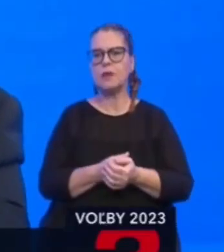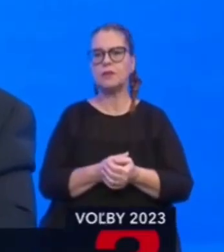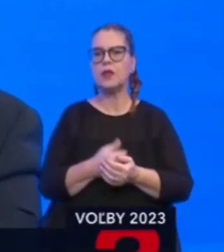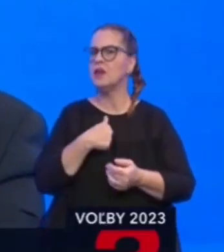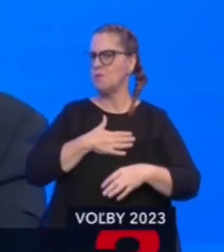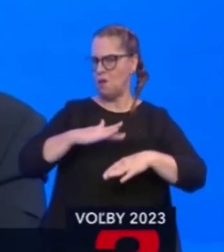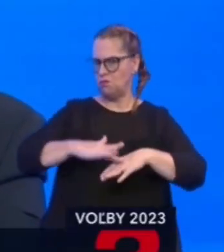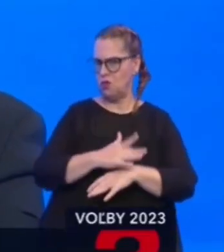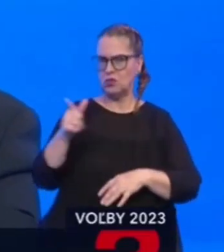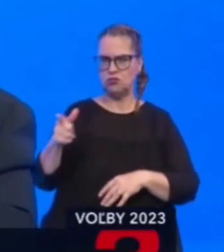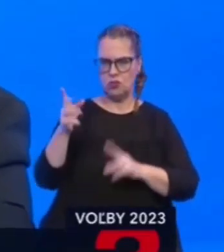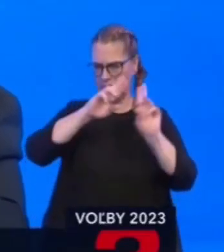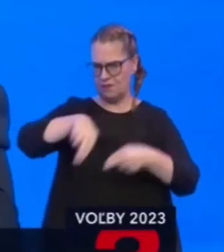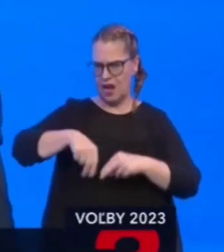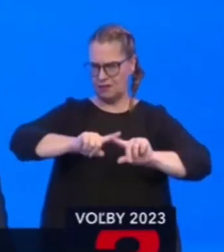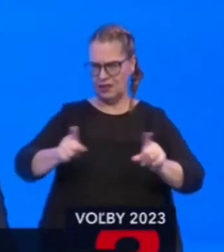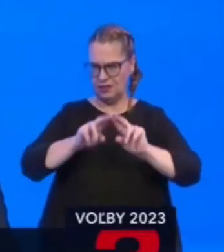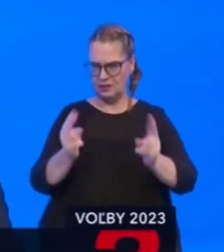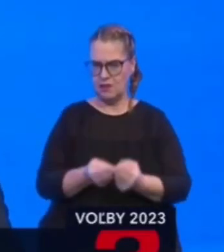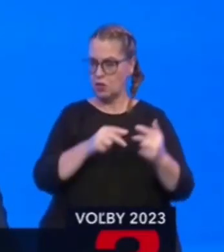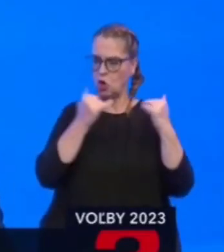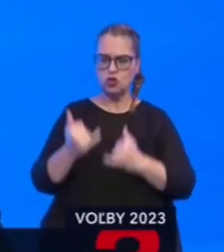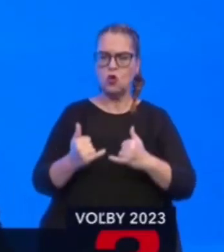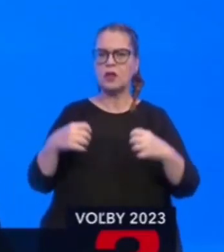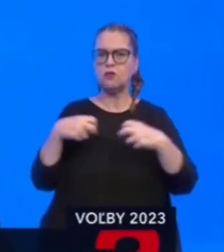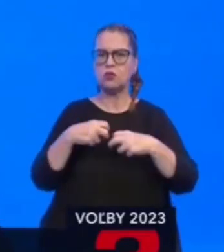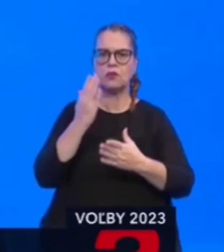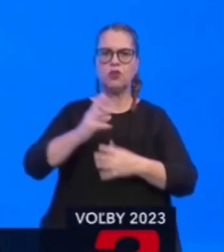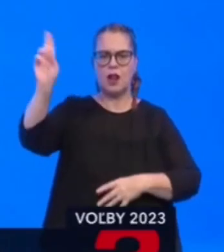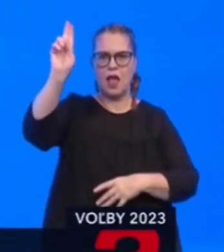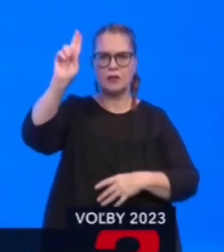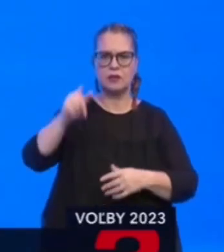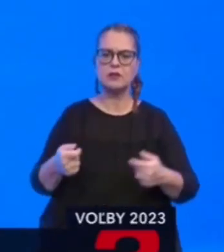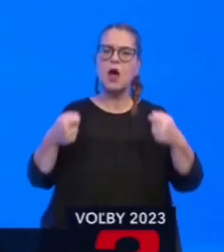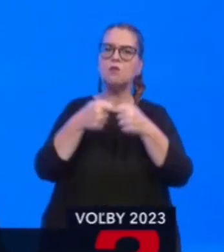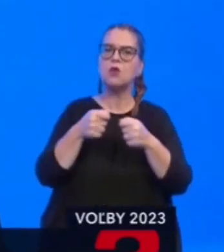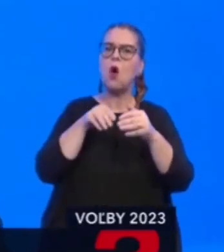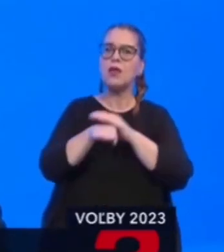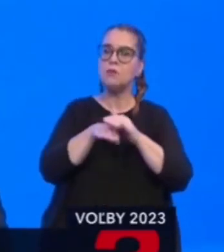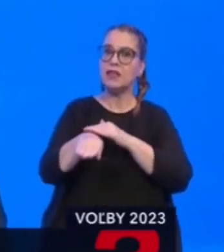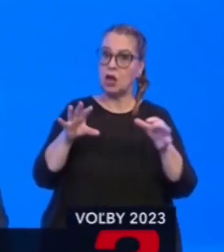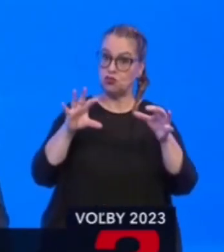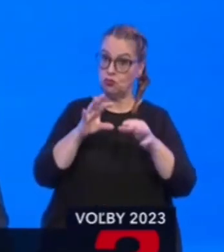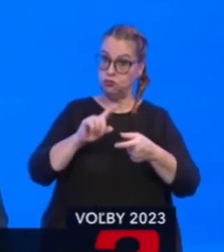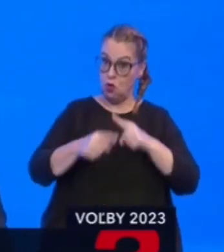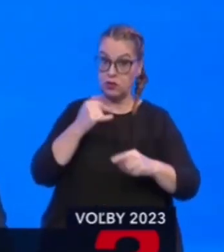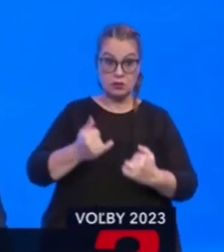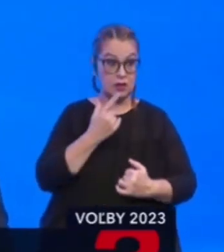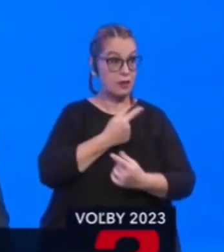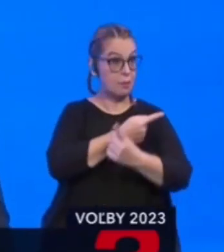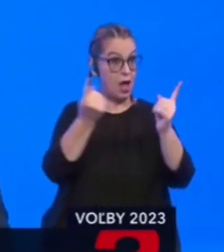Ja mám pocit, že pán Šimečka sa vrátil z iného sveta, pretože doteraz v Bruseli hlasoval vždy za proimigračnú politiku. Zrazu, keď sa chce zapáčiť slovenským